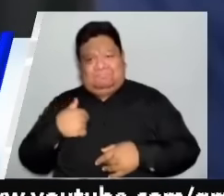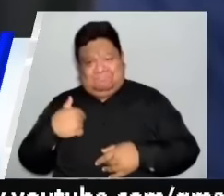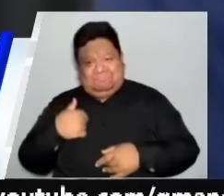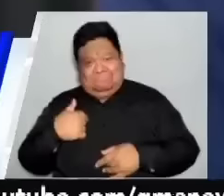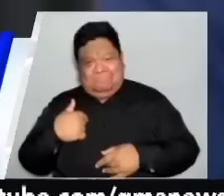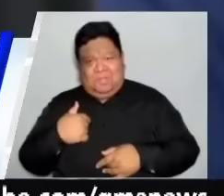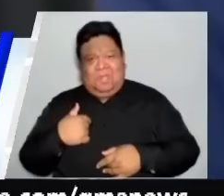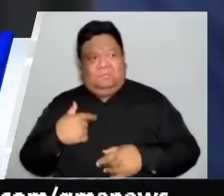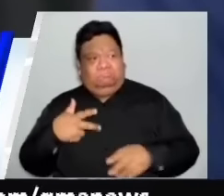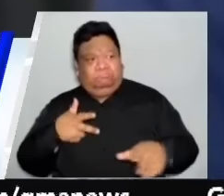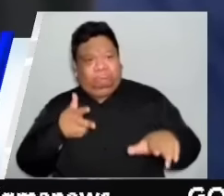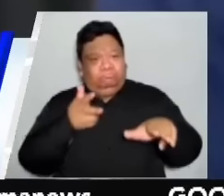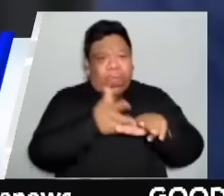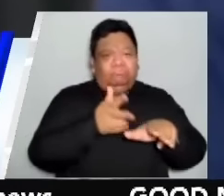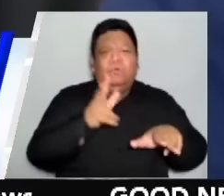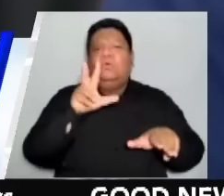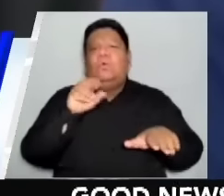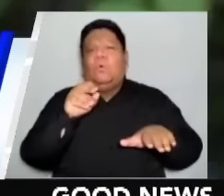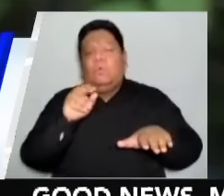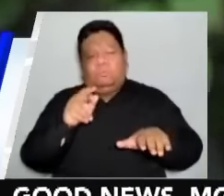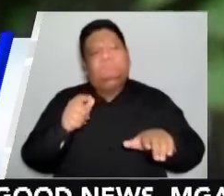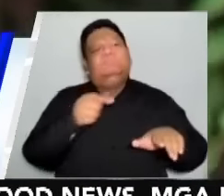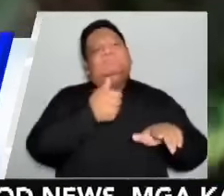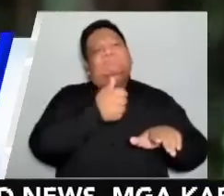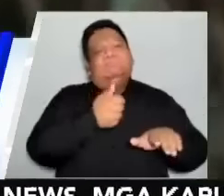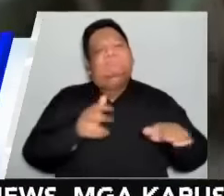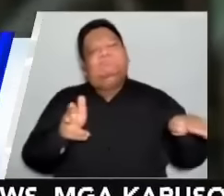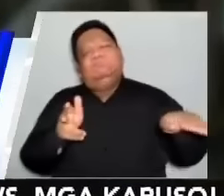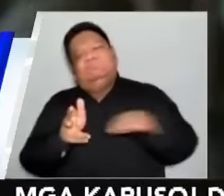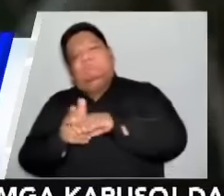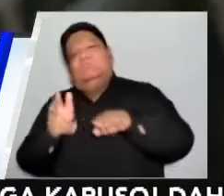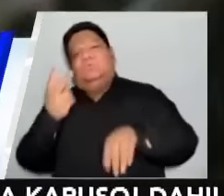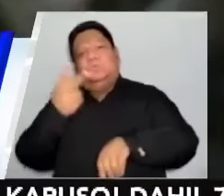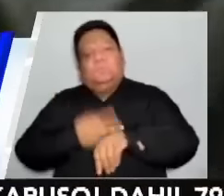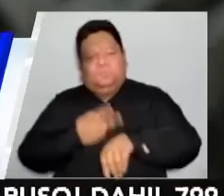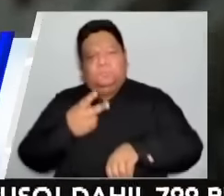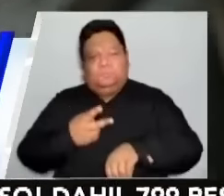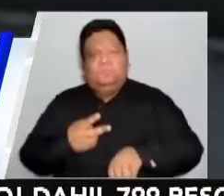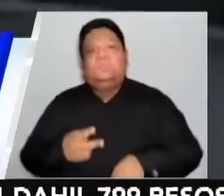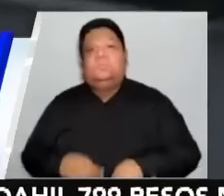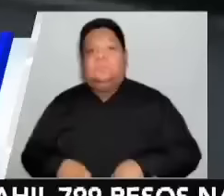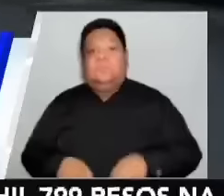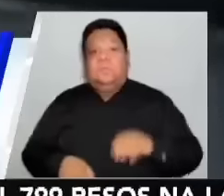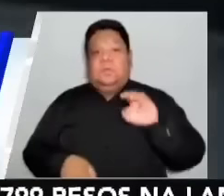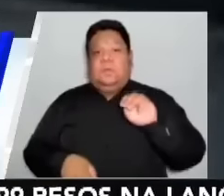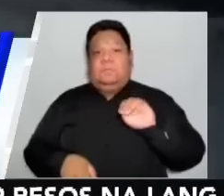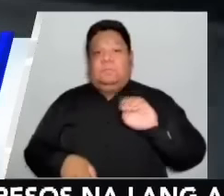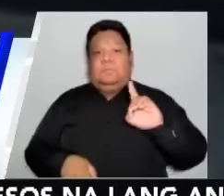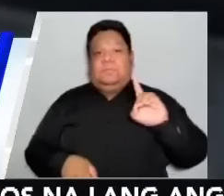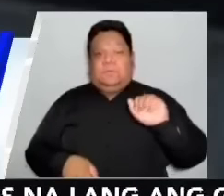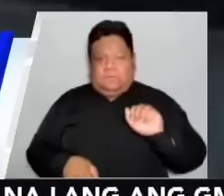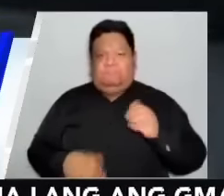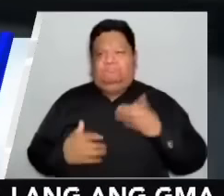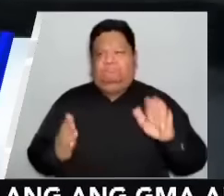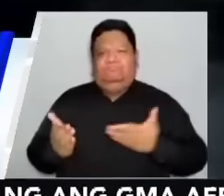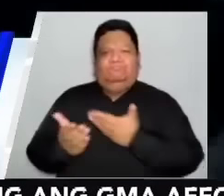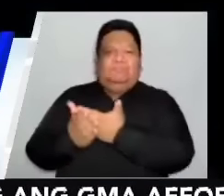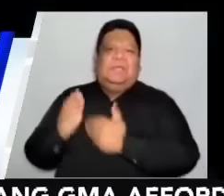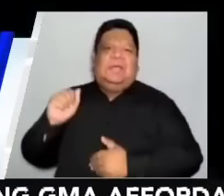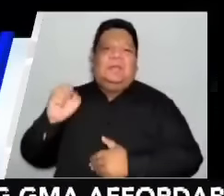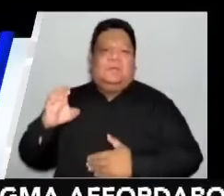SUV naghain ng reklamo sa LTO ang MMDA laban sa SUV driver pinasususpinde